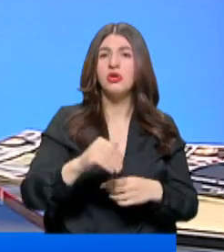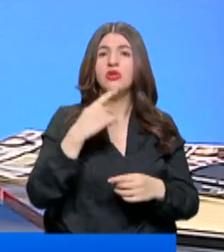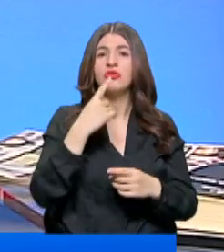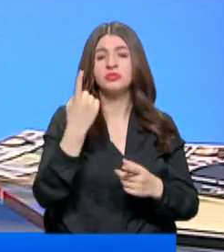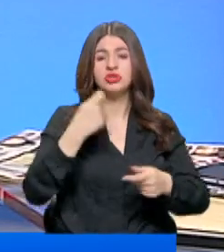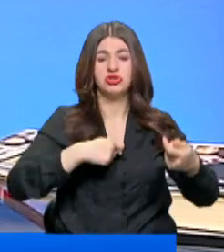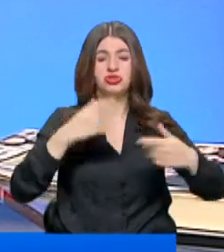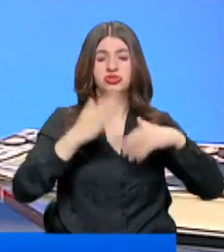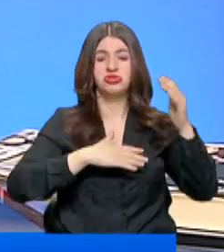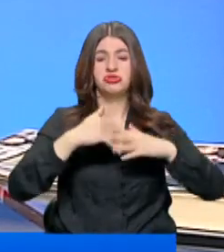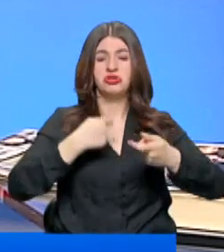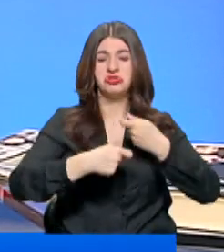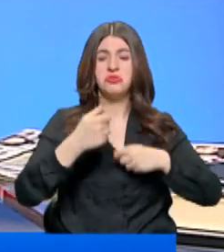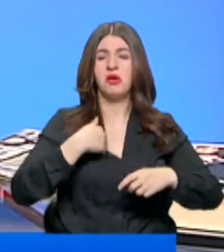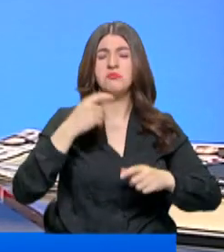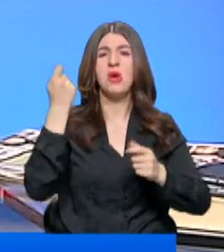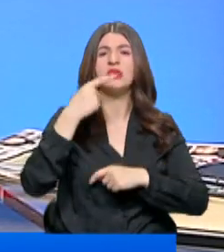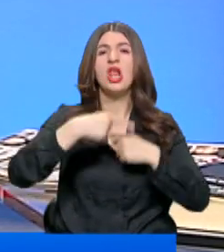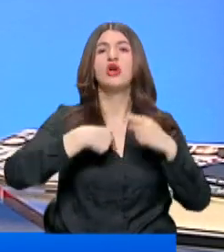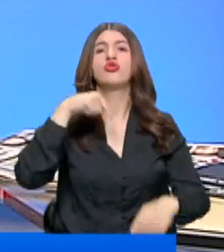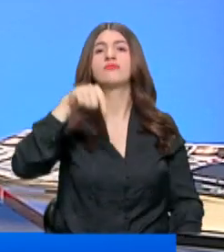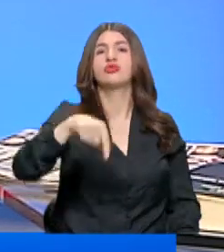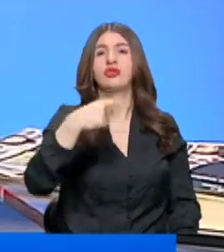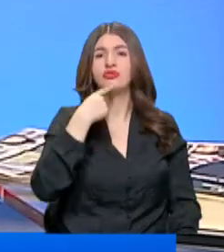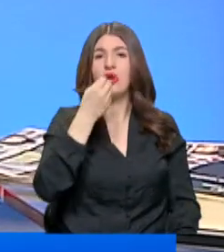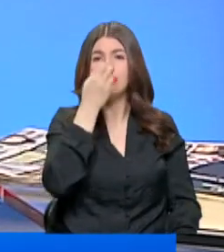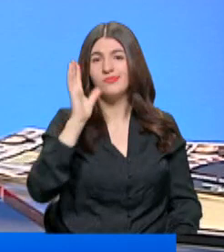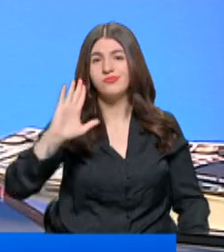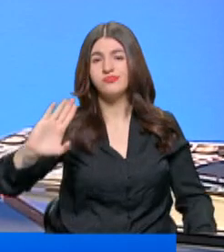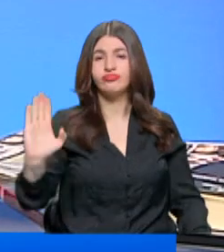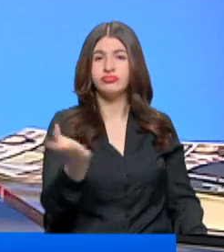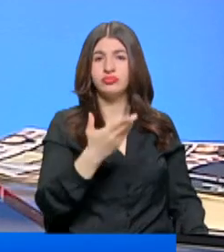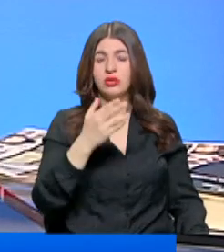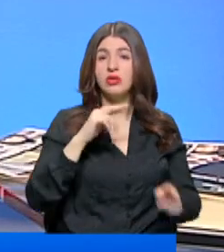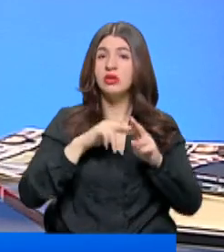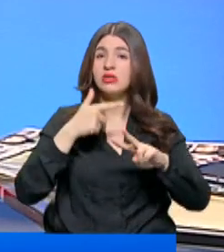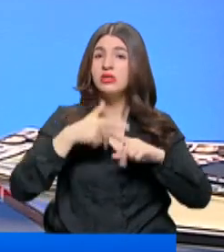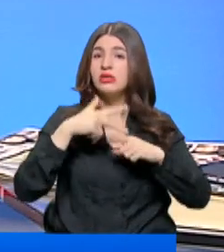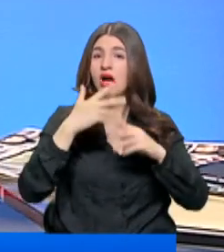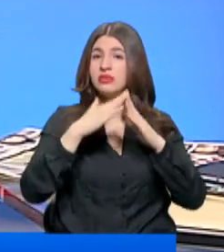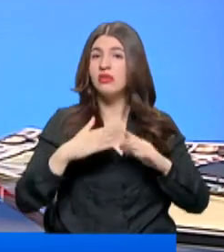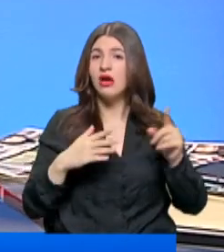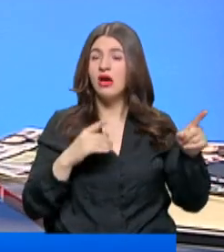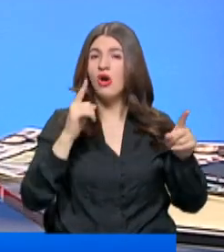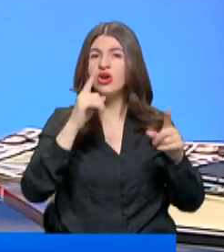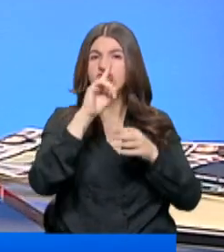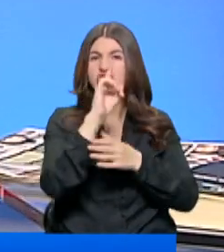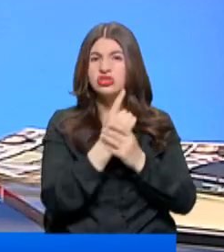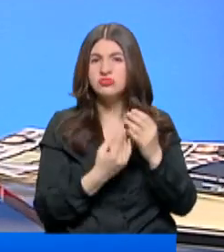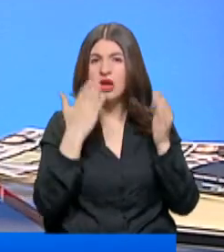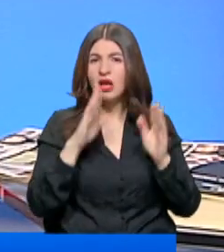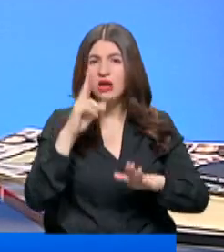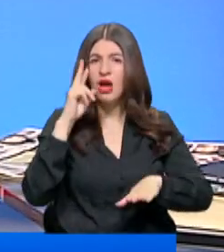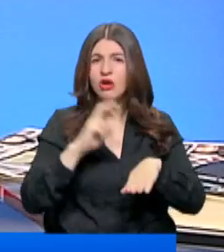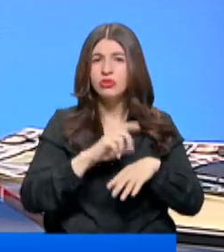bir inşaat şirketi maden arayacağım ben diyor ormanlarımız kesiliyor Kazdağları kazdağları'nın o çıplaklığını